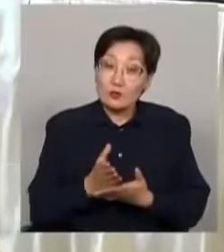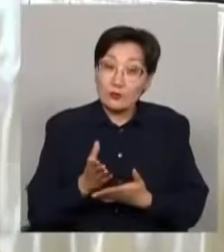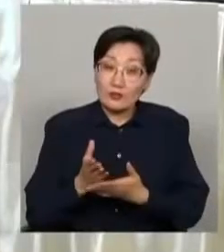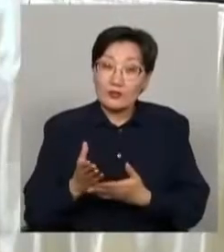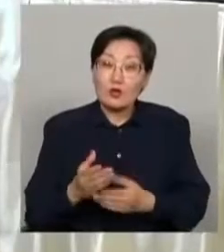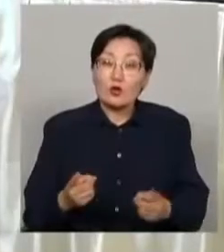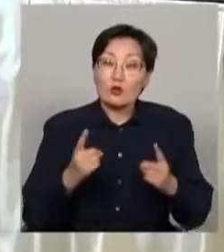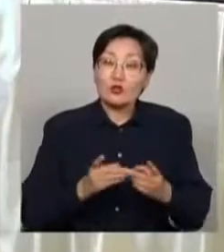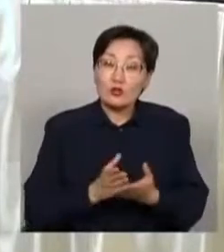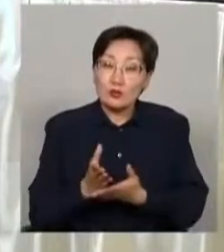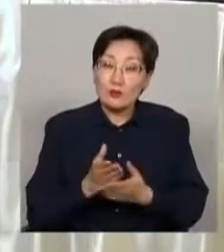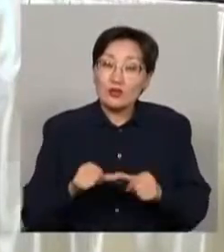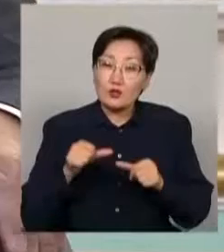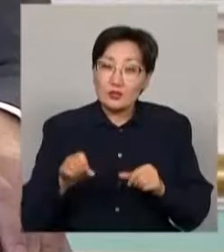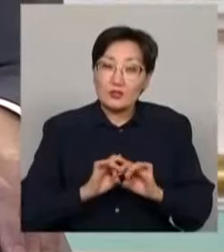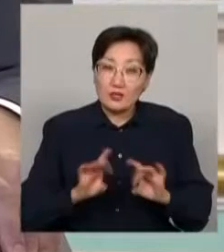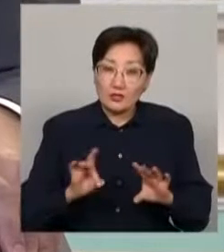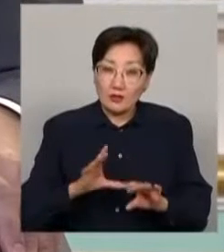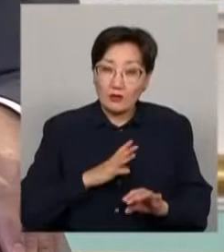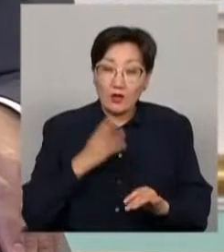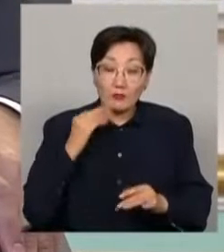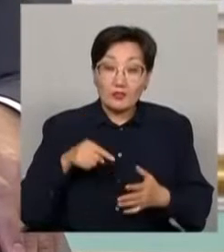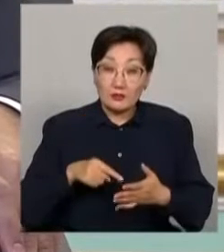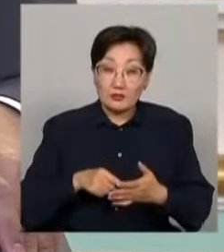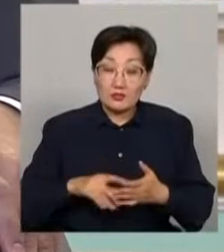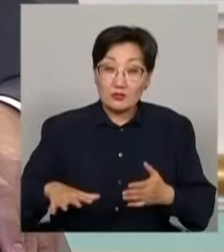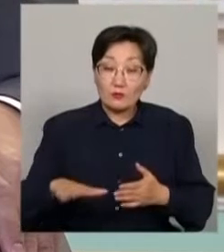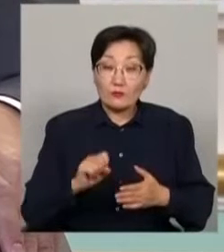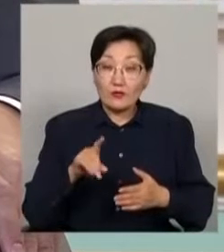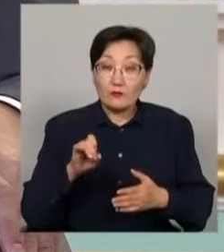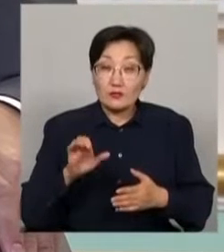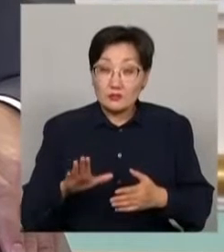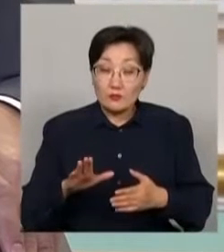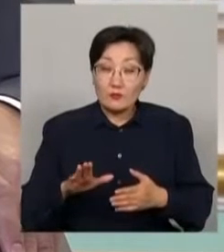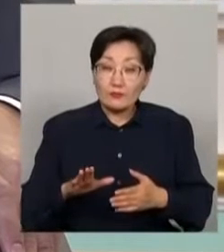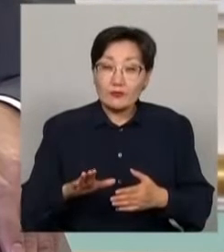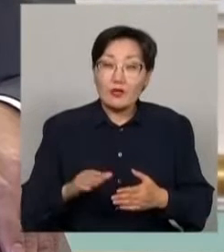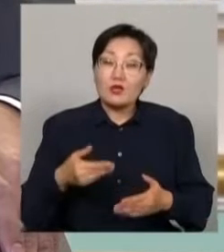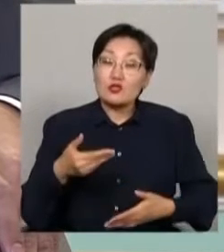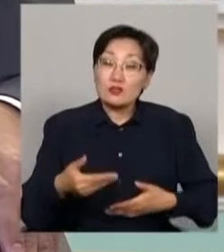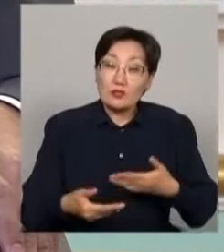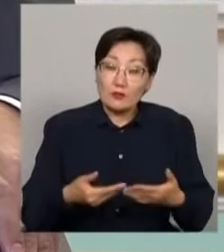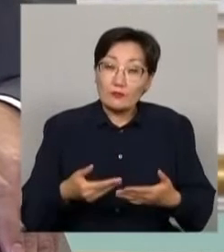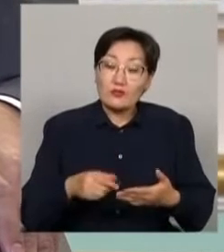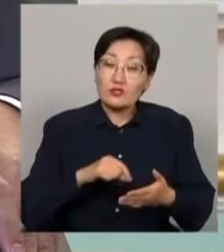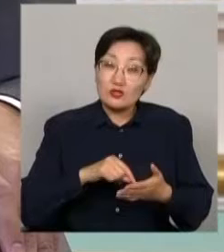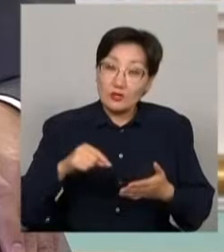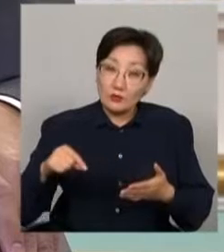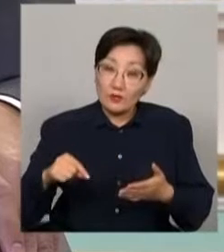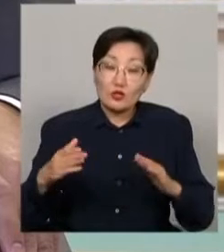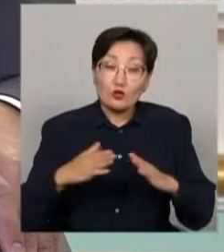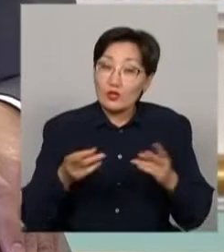ерен еңбегіне ерекше тоқталды. Алматыда Әуезовтің жүрген ізі, қолының таңбасы сіңген үйі ғана қалған